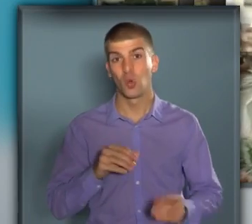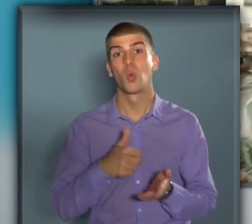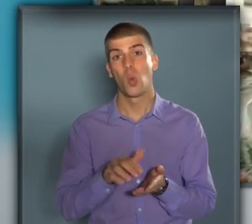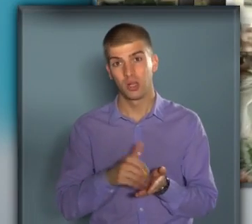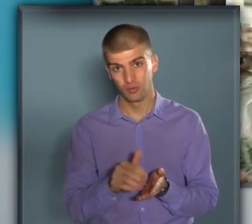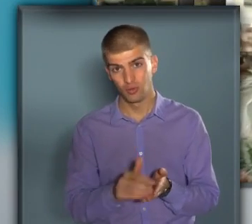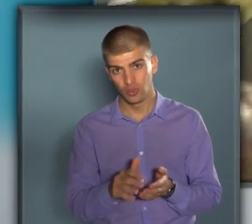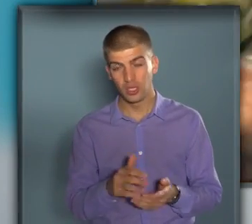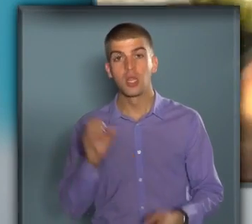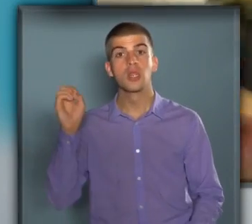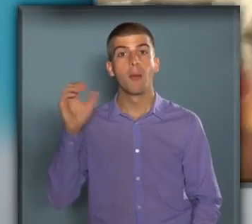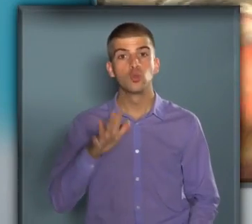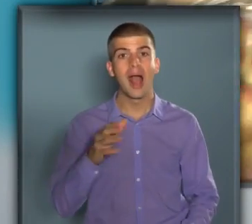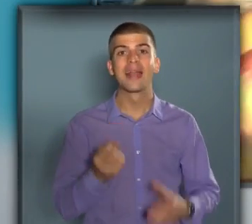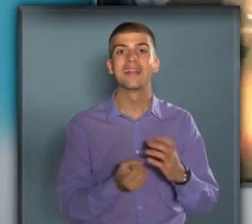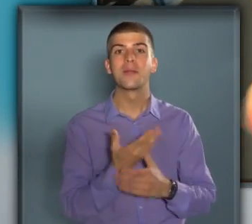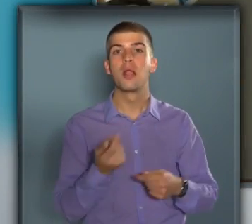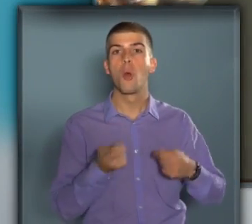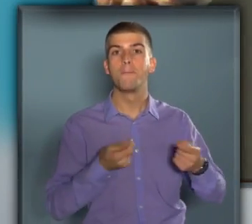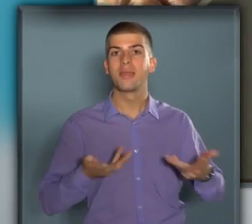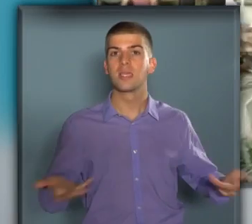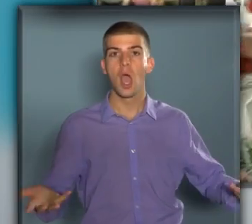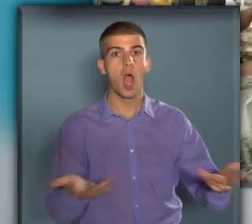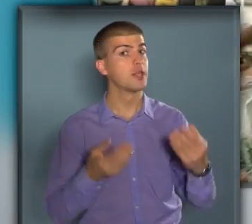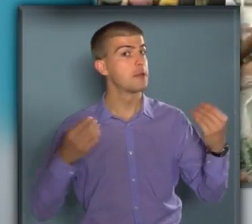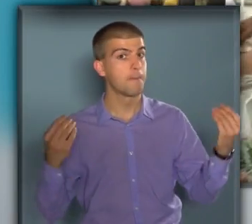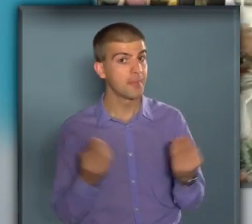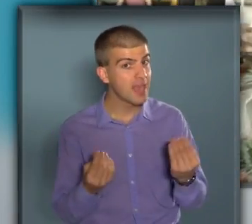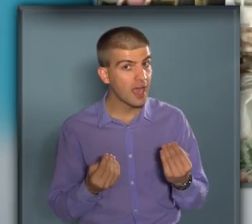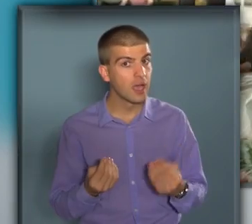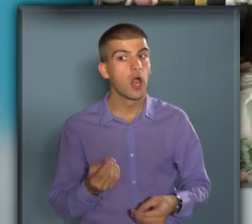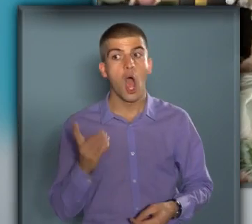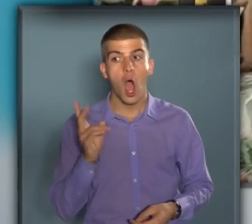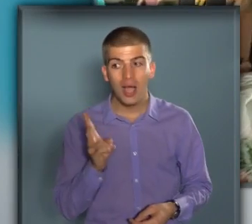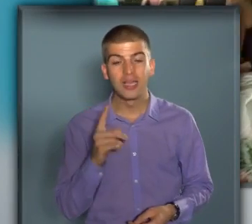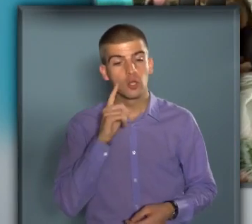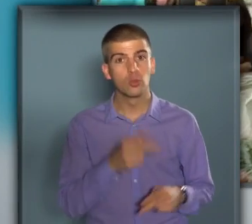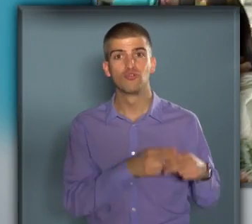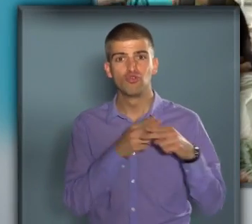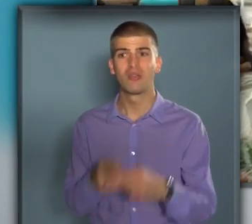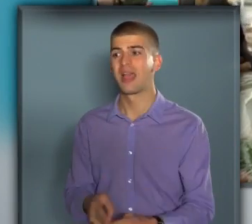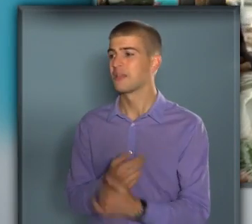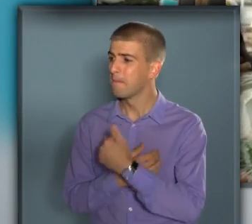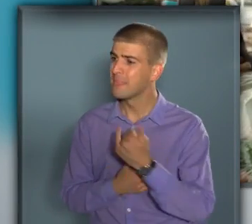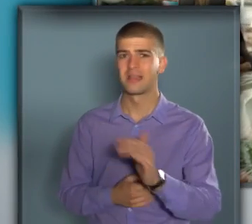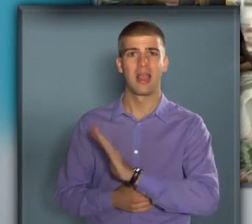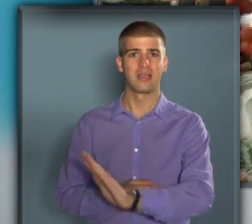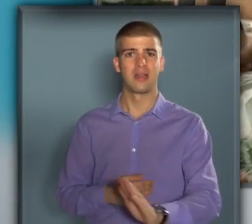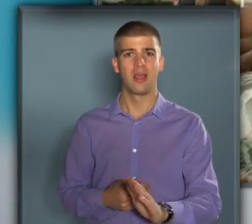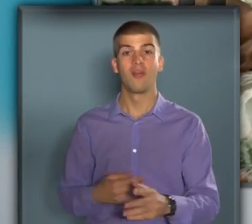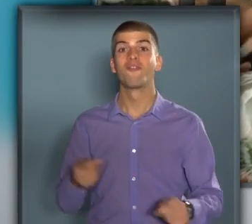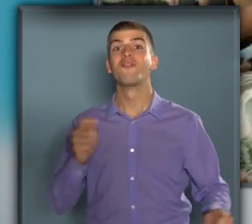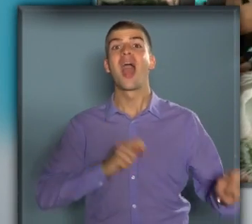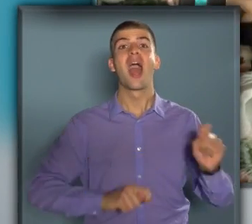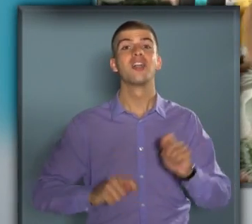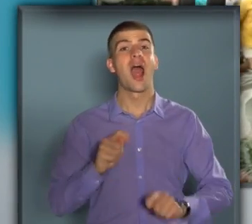jár. A napsugártermelő piac az azért van, hogy mindenki segítsen, akin csak tud. Itt a lényeg az nem